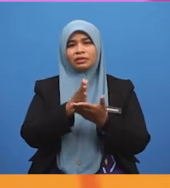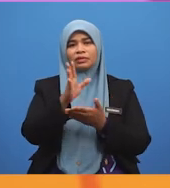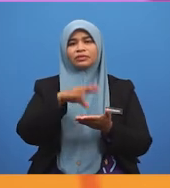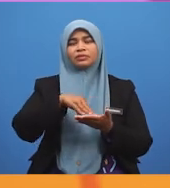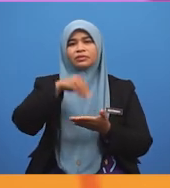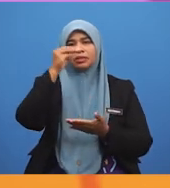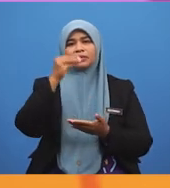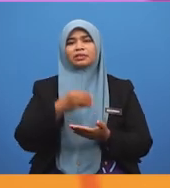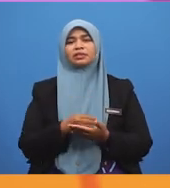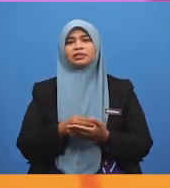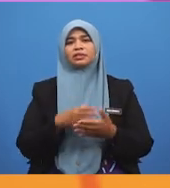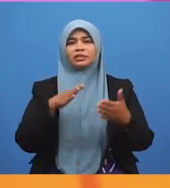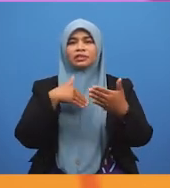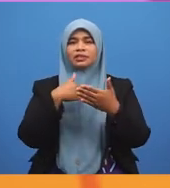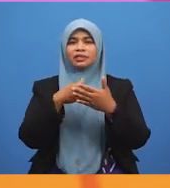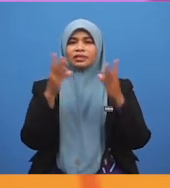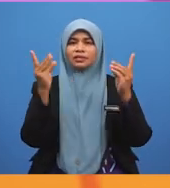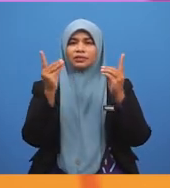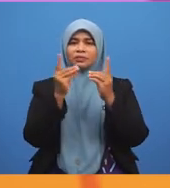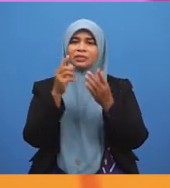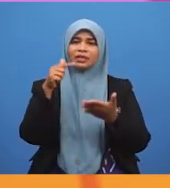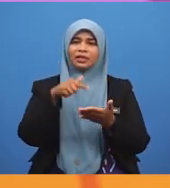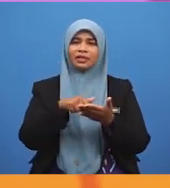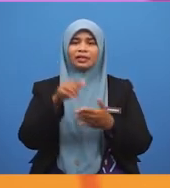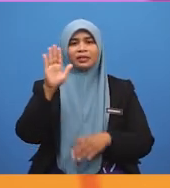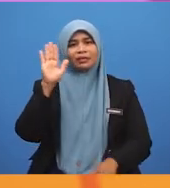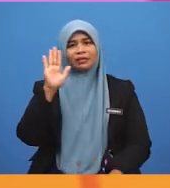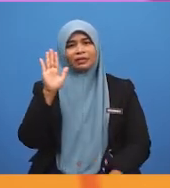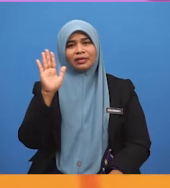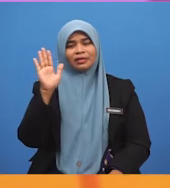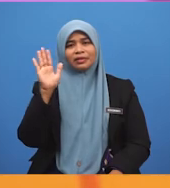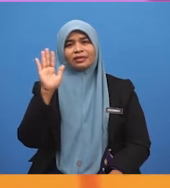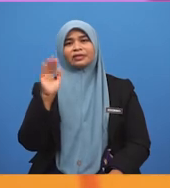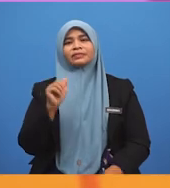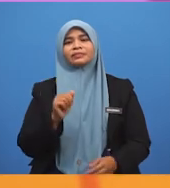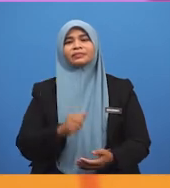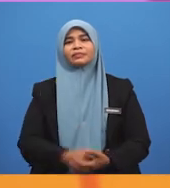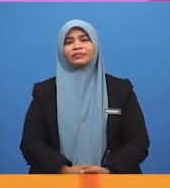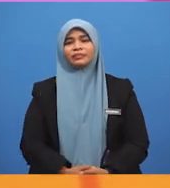belajar. Sehingga berjumpa lagi. Bye-bye.